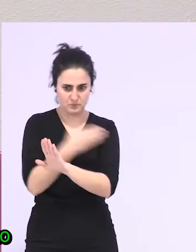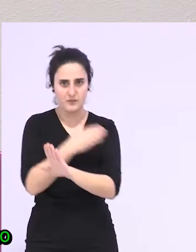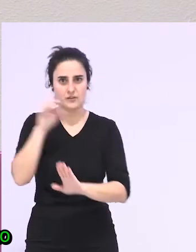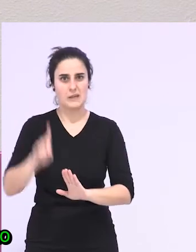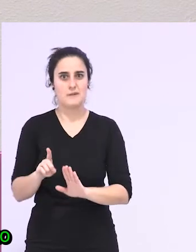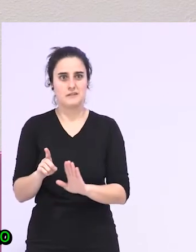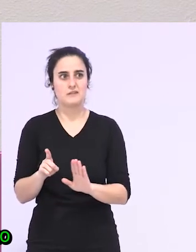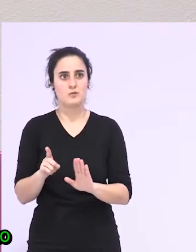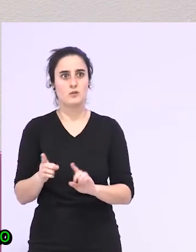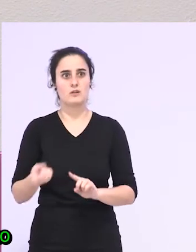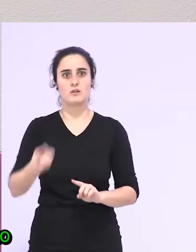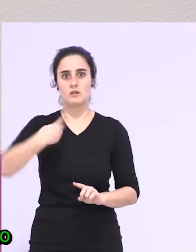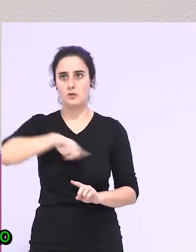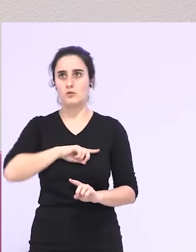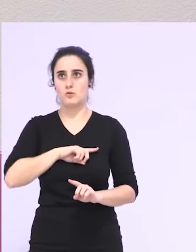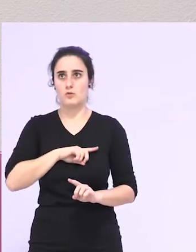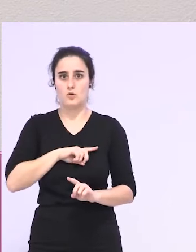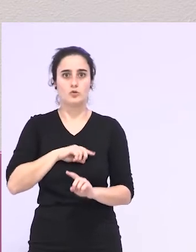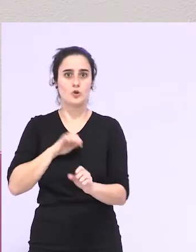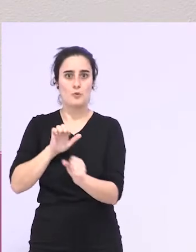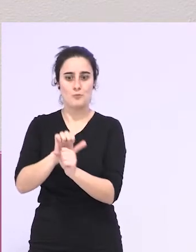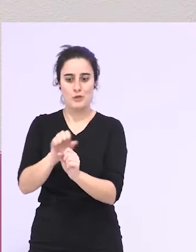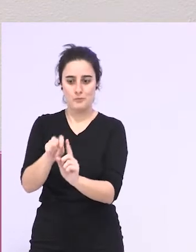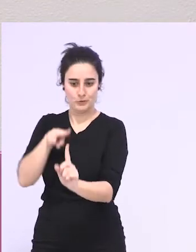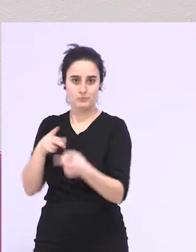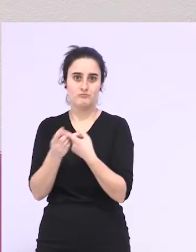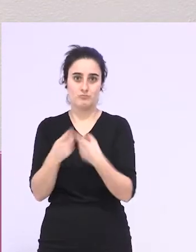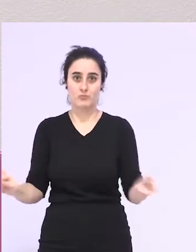bat, gutako gehienok bortxaketak ulertzeko daukagun moduarekin, ez?